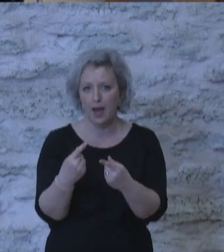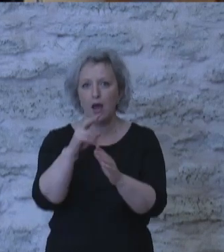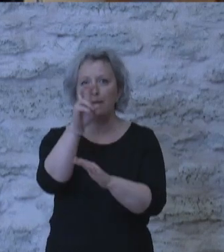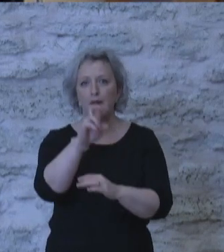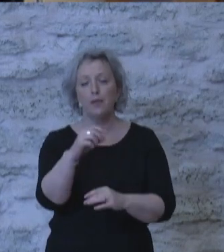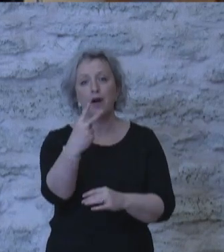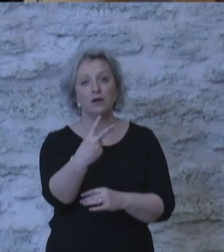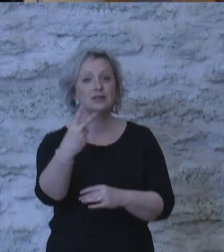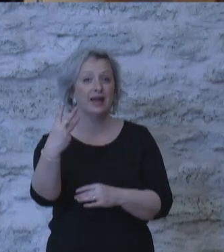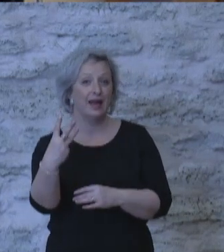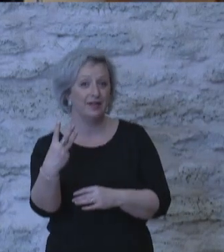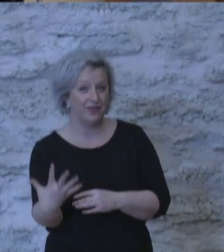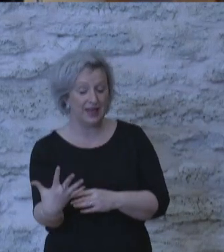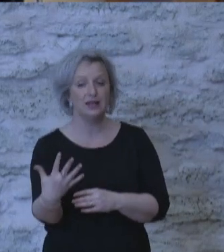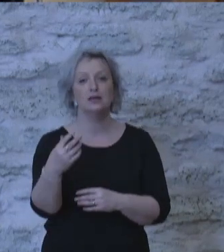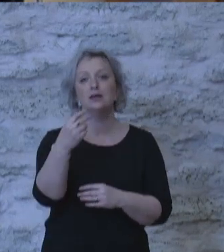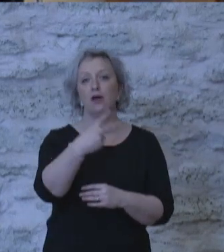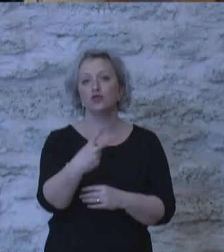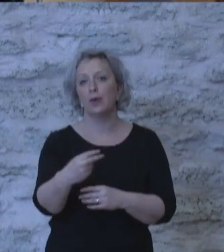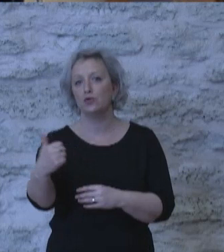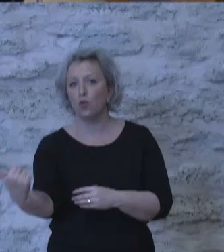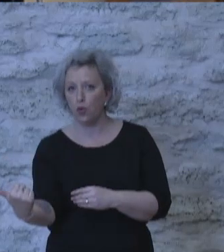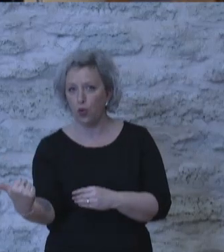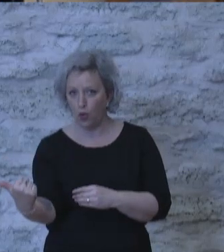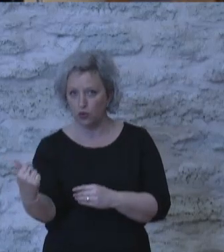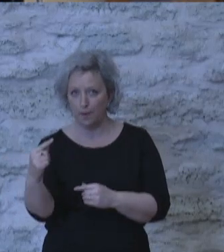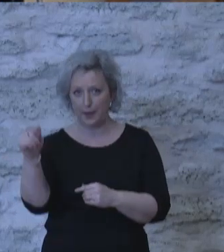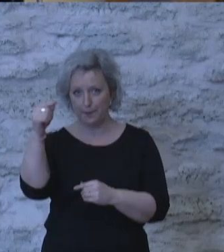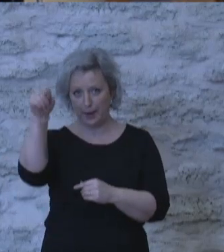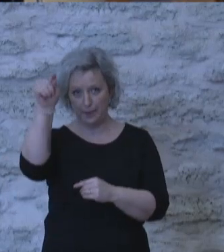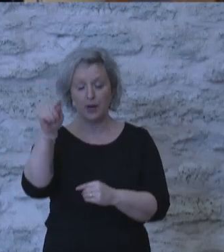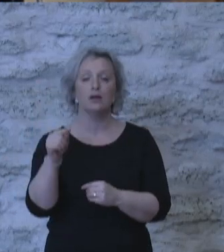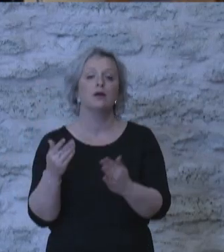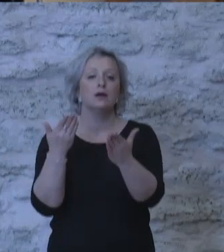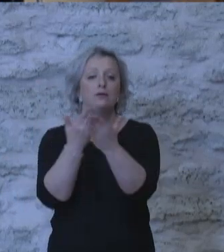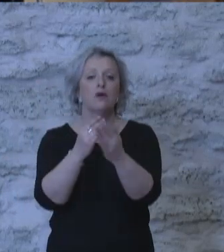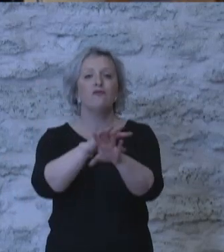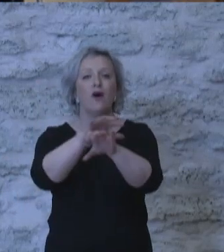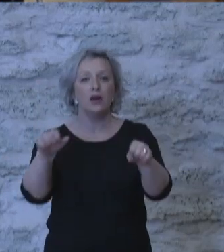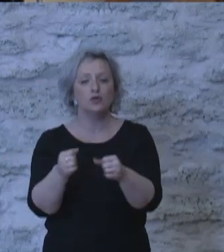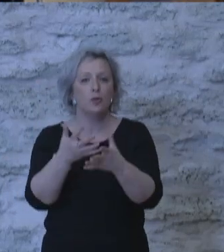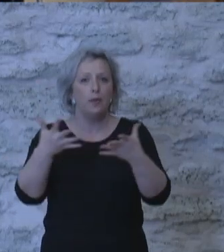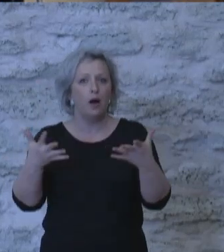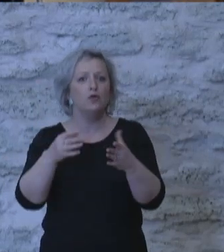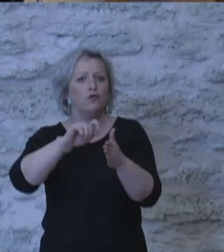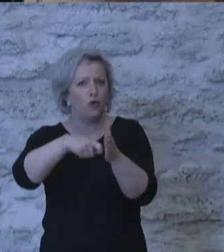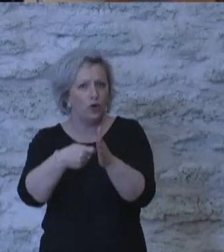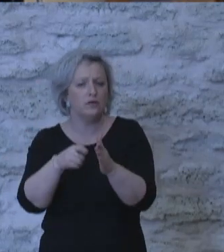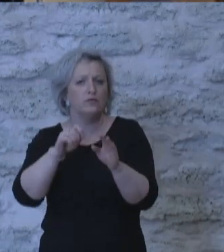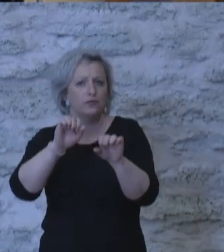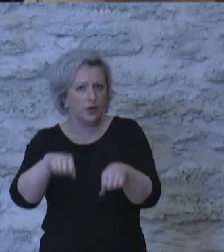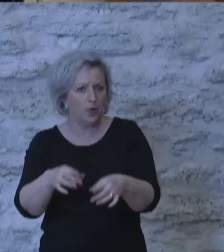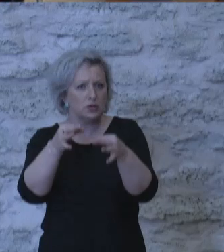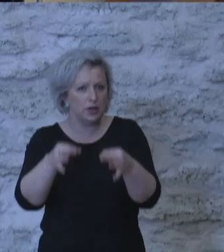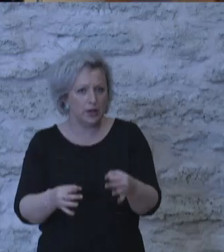25 prim ja 26 prim, mis tegelikult annavad valitsusele väga, väga laiad valitsused inimeste isikuandmete sealulgas terviseandmete töötlemiseks.